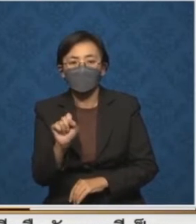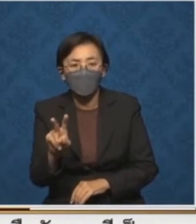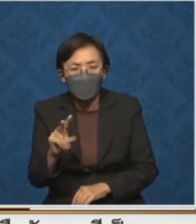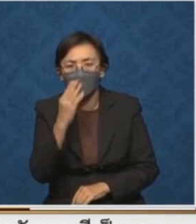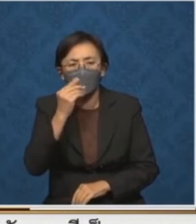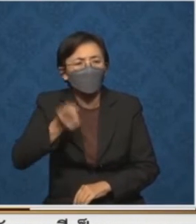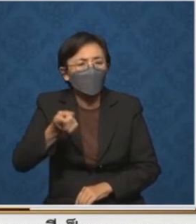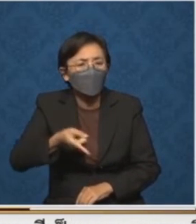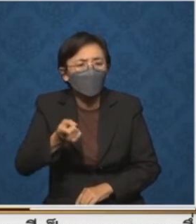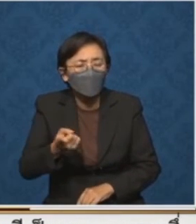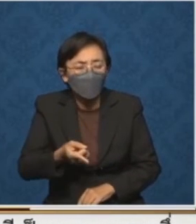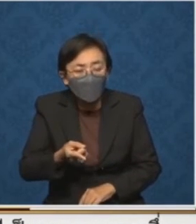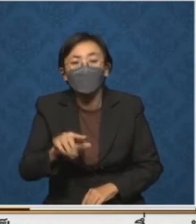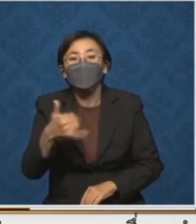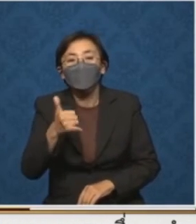วงเงิน 6,000 ประล้าน